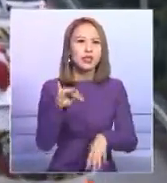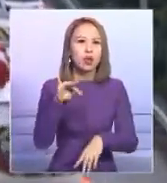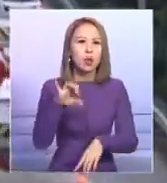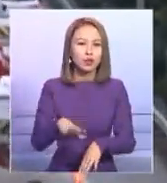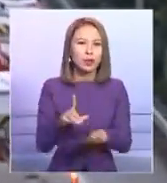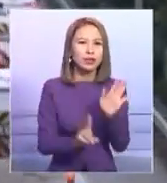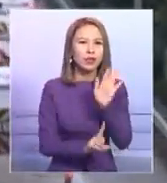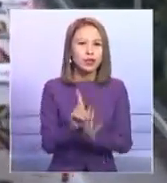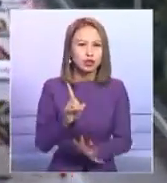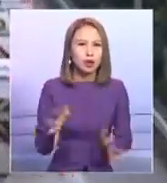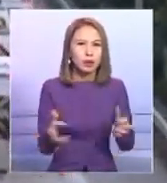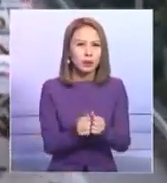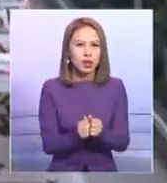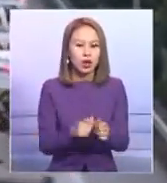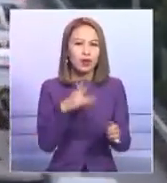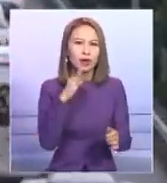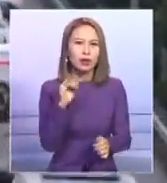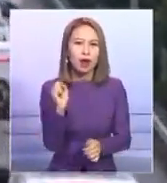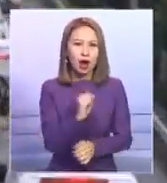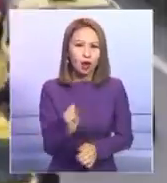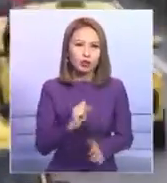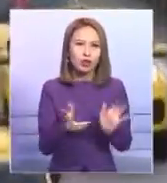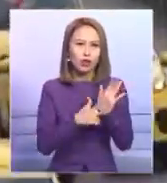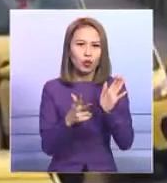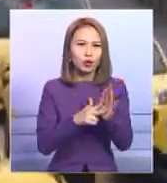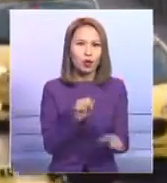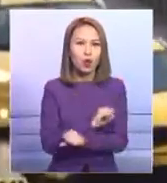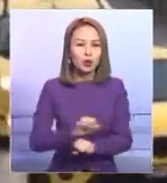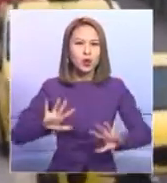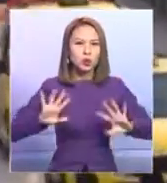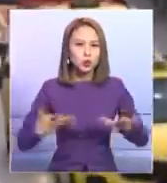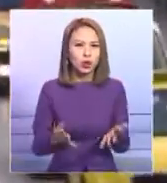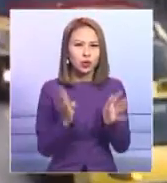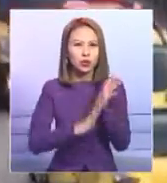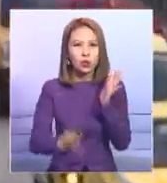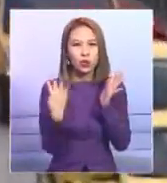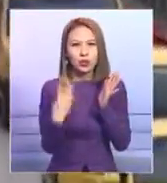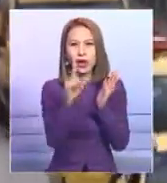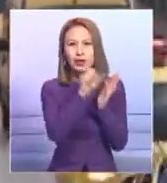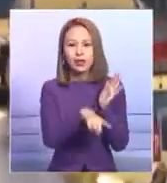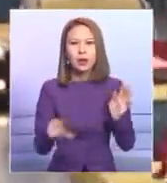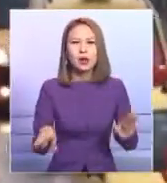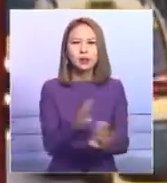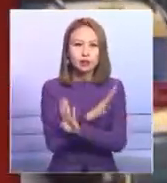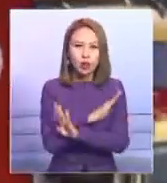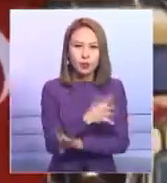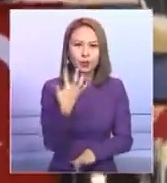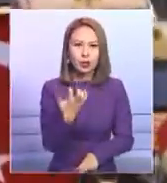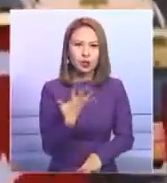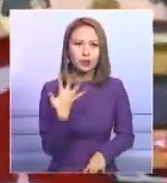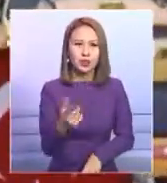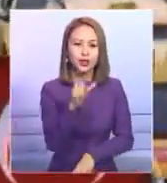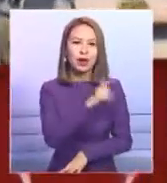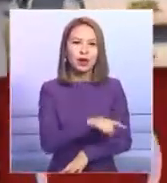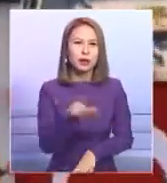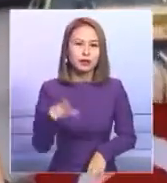террорлық акт тіркелді. Тек тамыз айында ғана 8 лаңкестік оқиға болыпты. Оның салдарынан 94